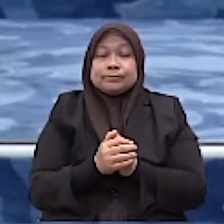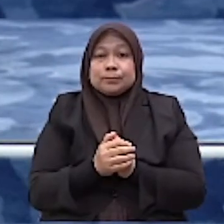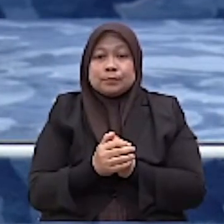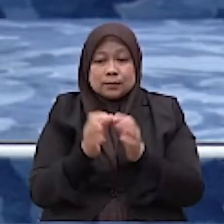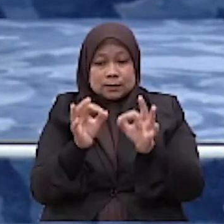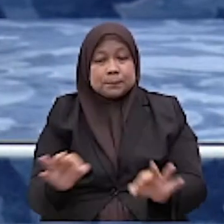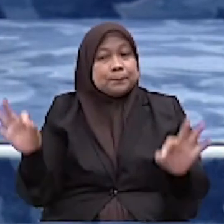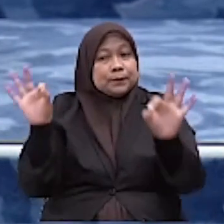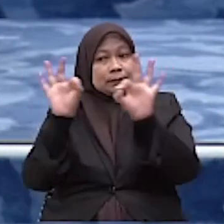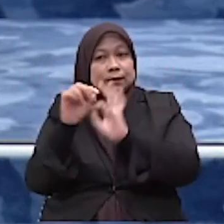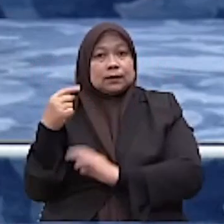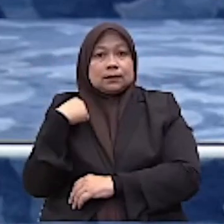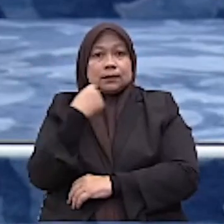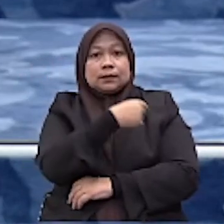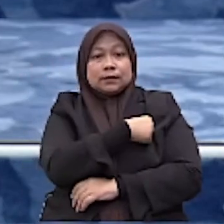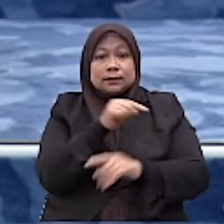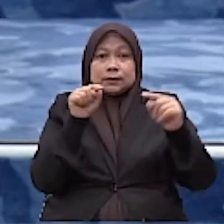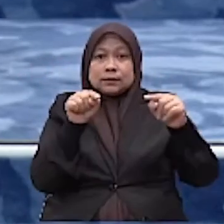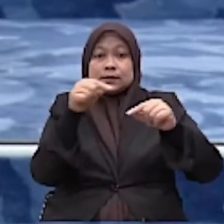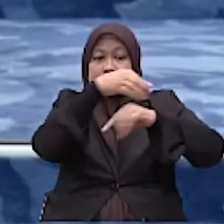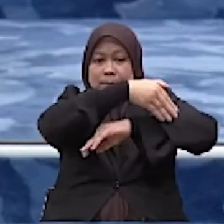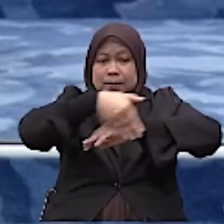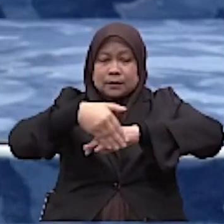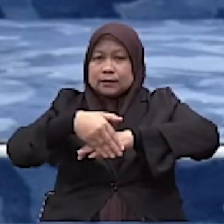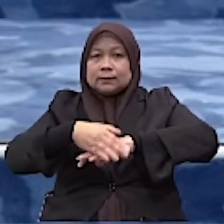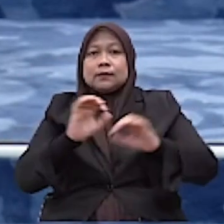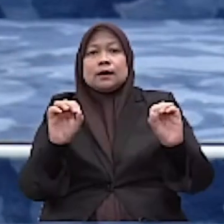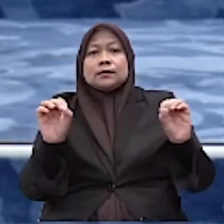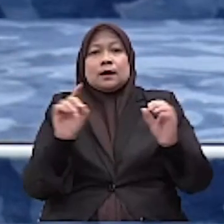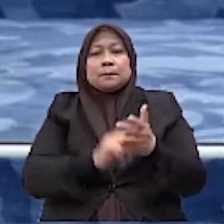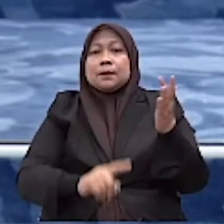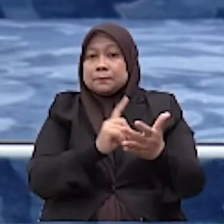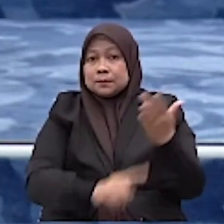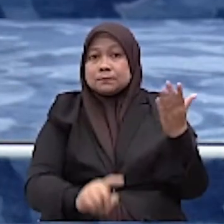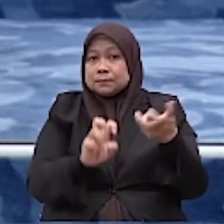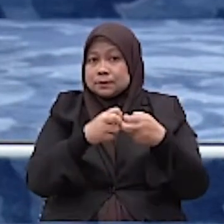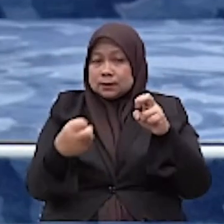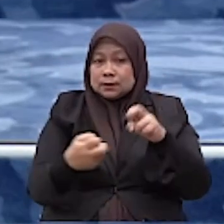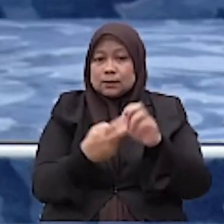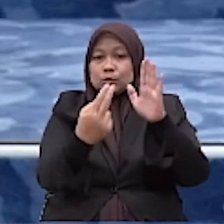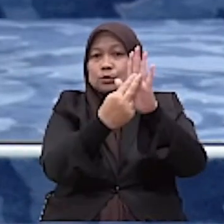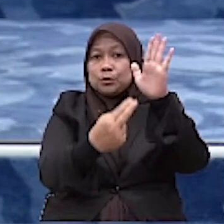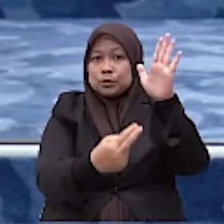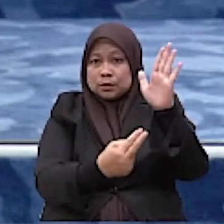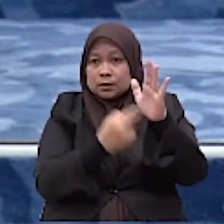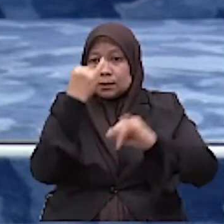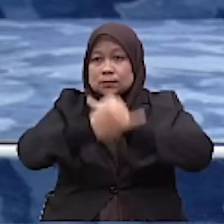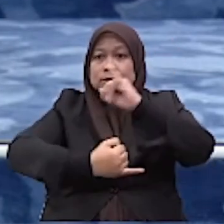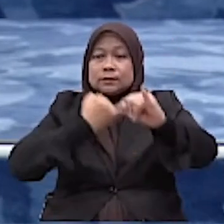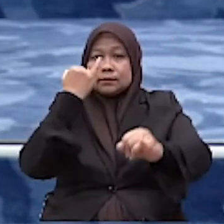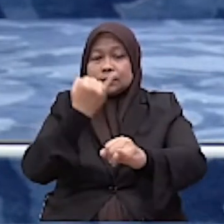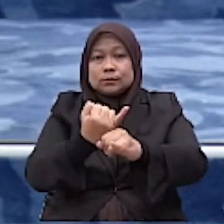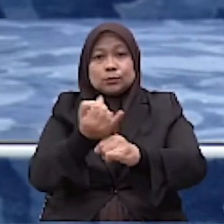kepentingan kita titik sempadan yang tidak kita pertikai dan undang-undang antara bangsa terutama